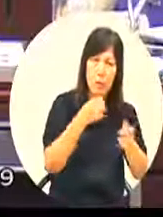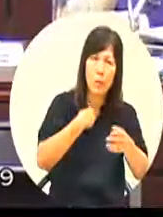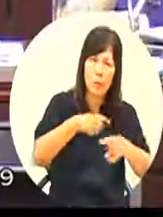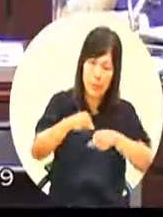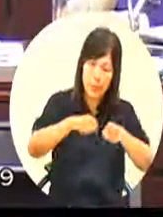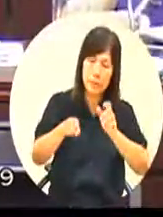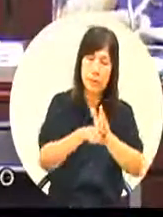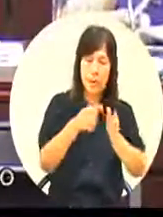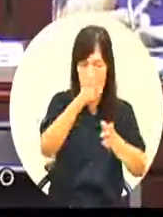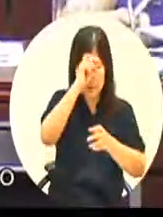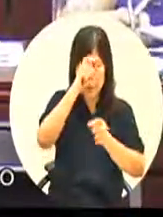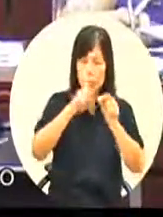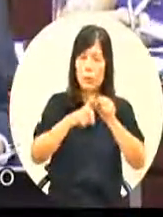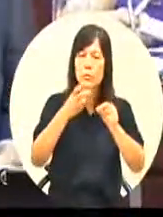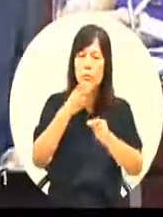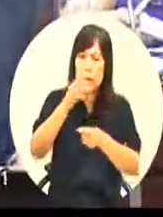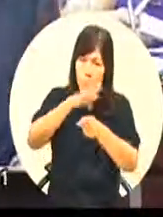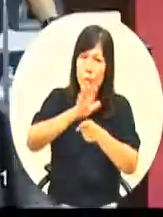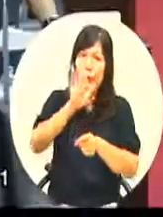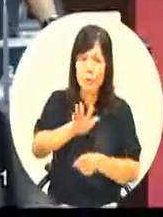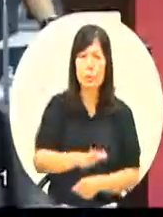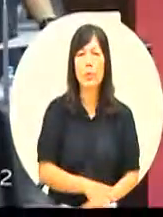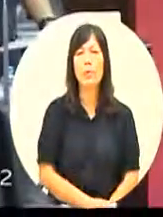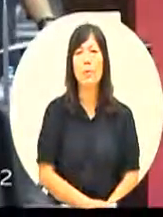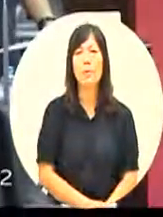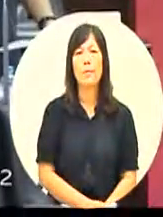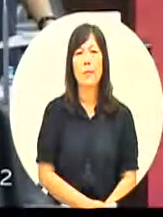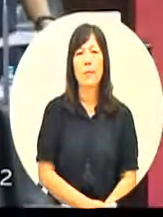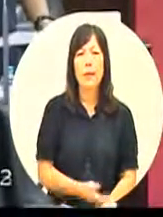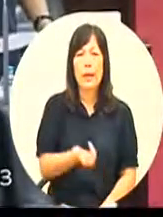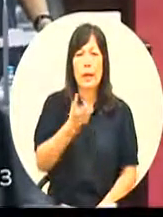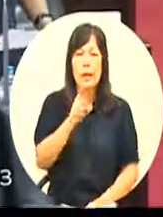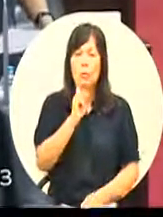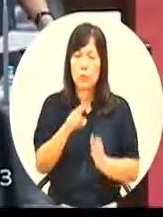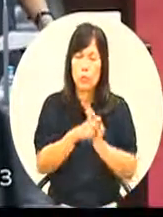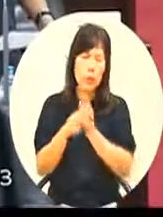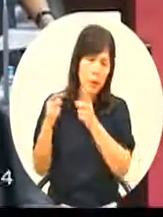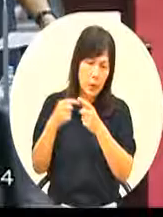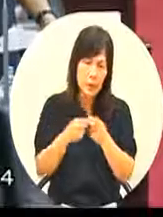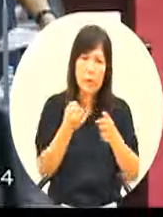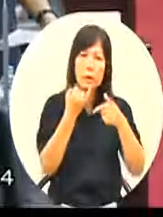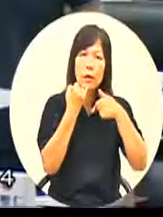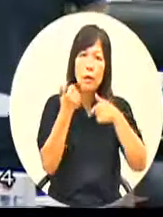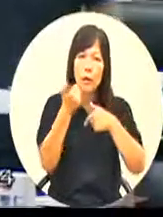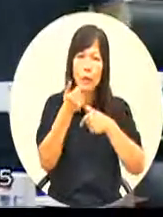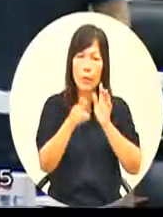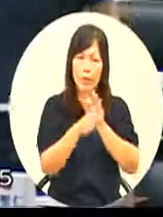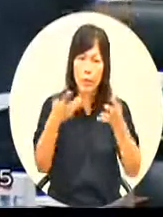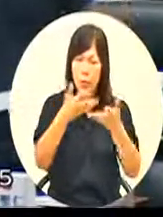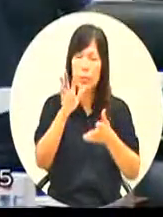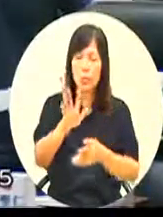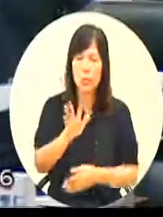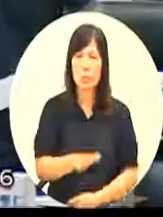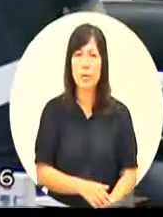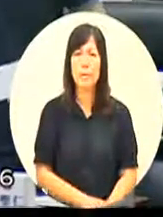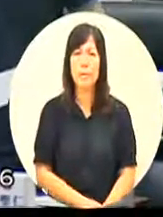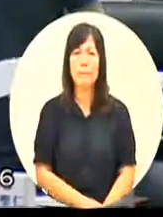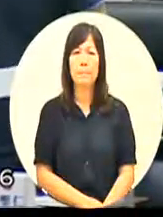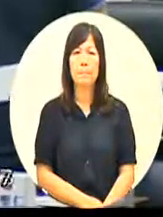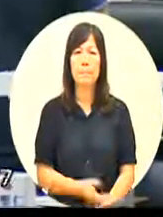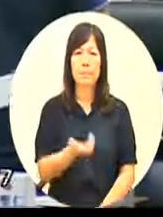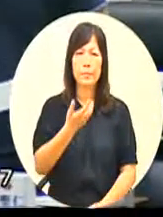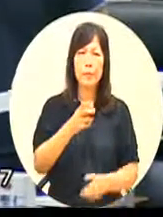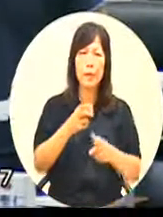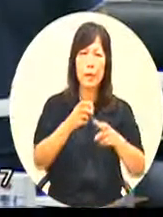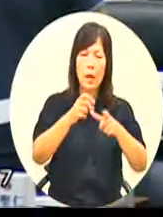费了。 是局长，谢谢哈。那其实你刚刚讲的哈，我延续这个何议员的这个问题哈，就是从公